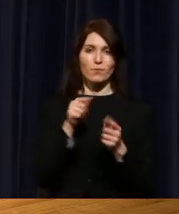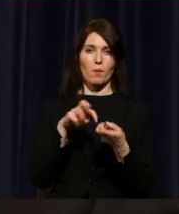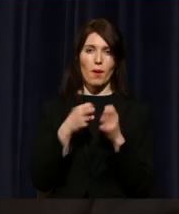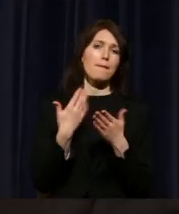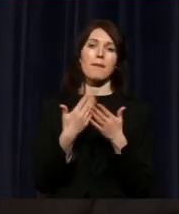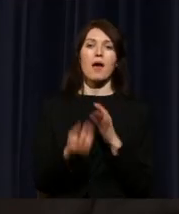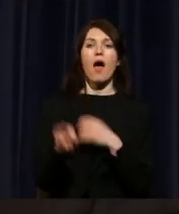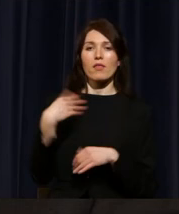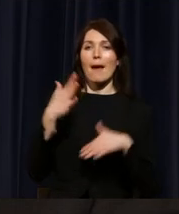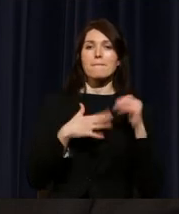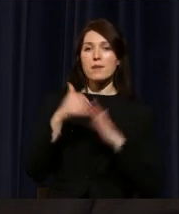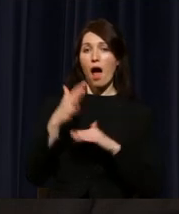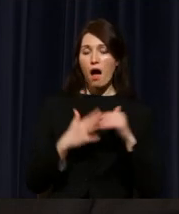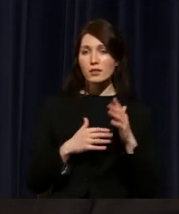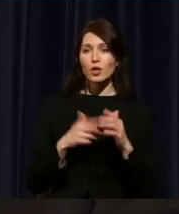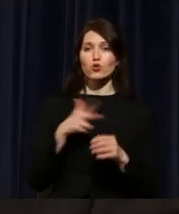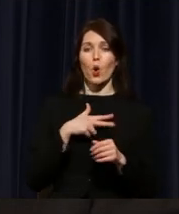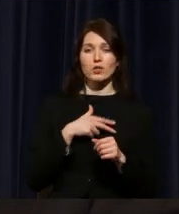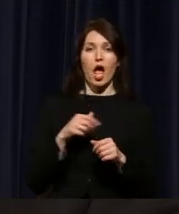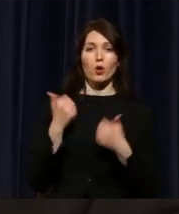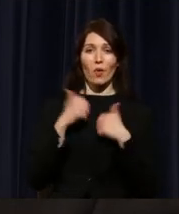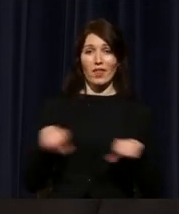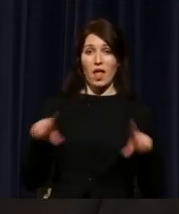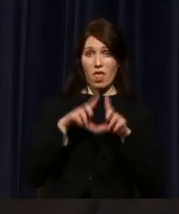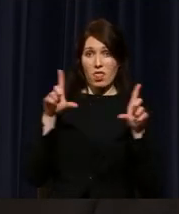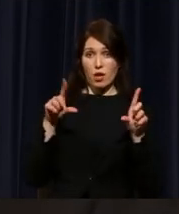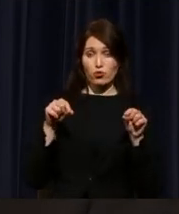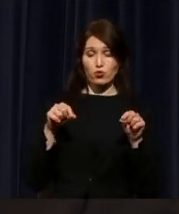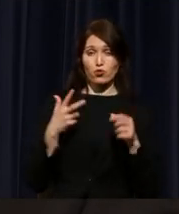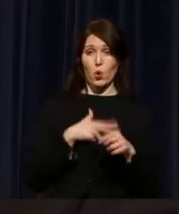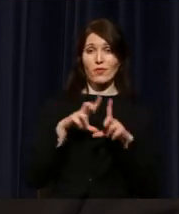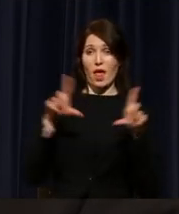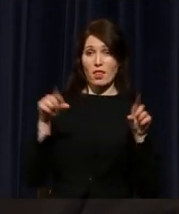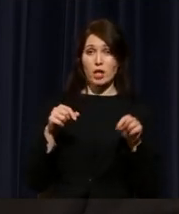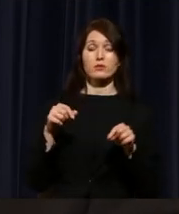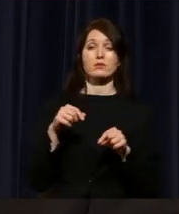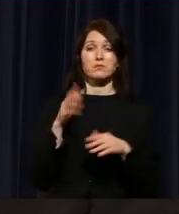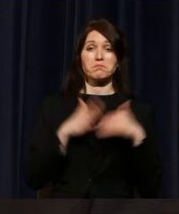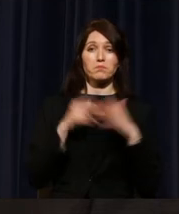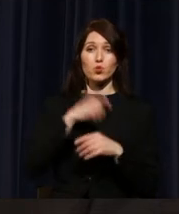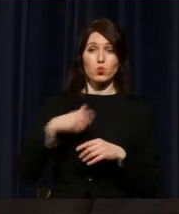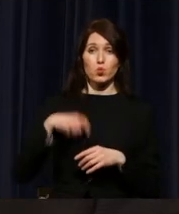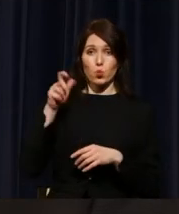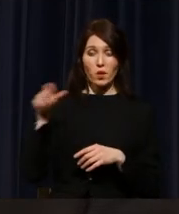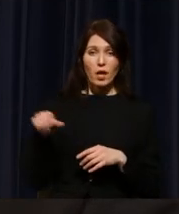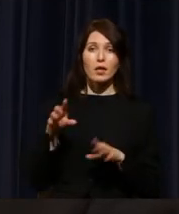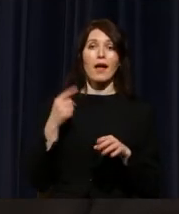atnāk praksē uz sociālo dienestu, studenti, un mums šobrīd Stradiņu universitātē ir